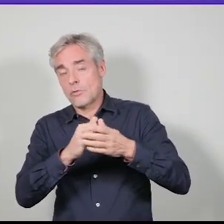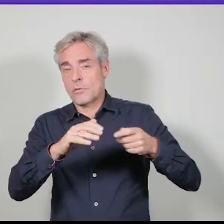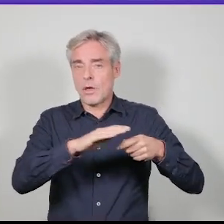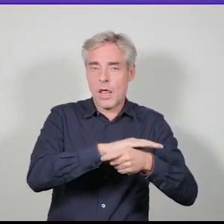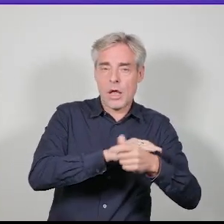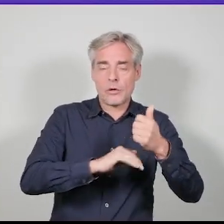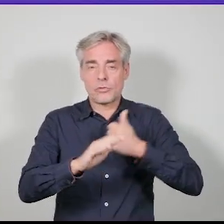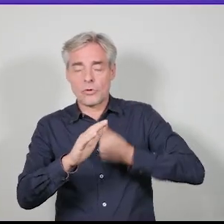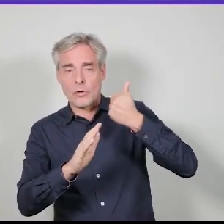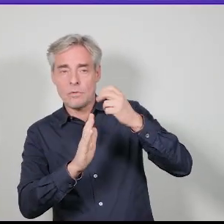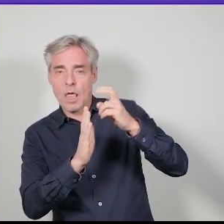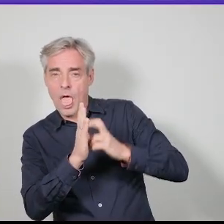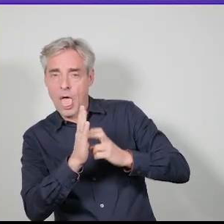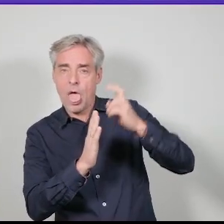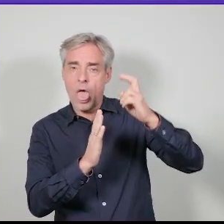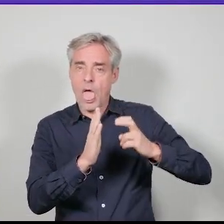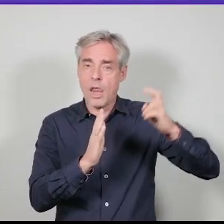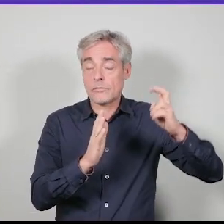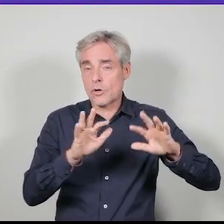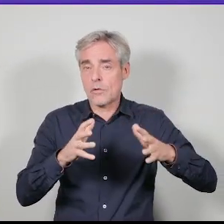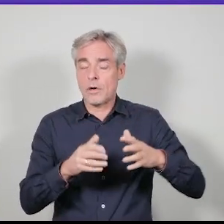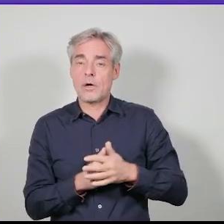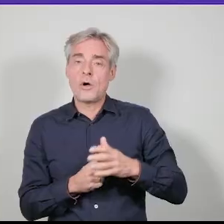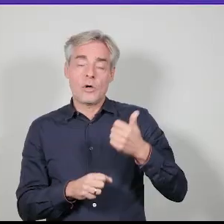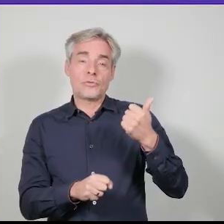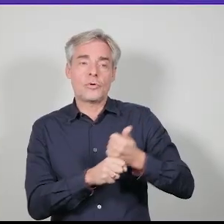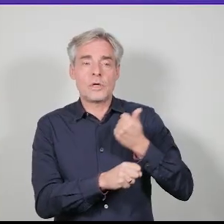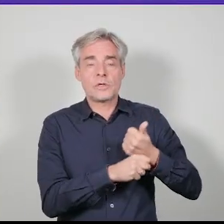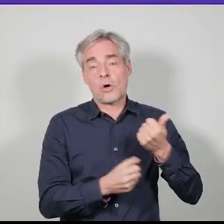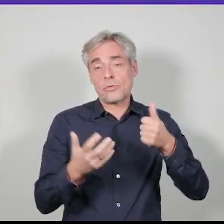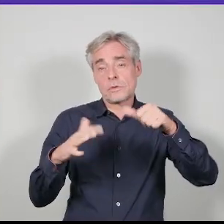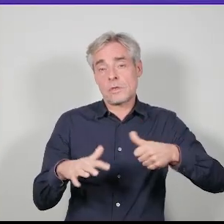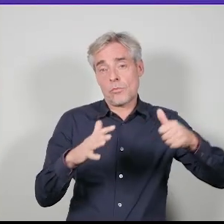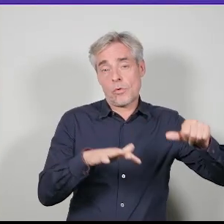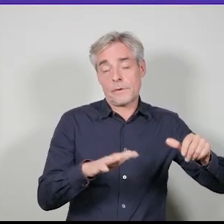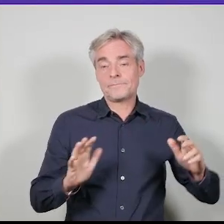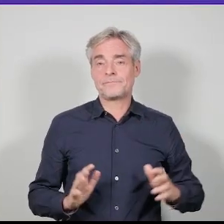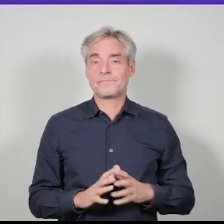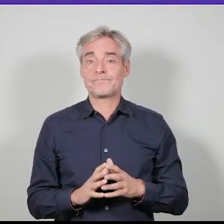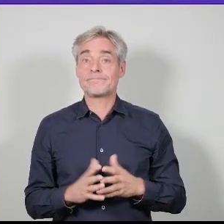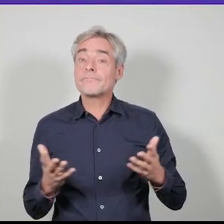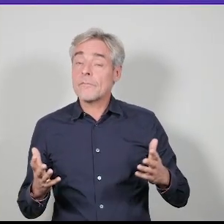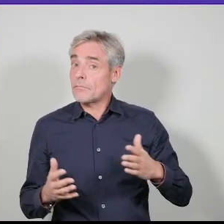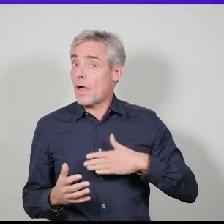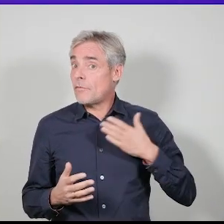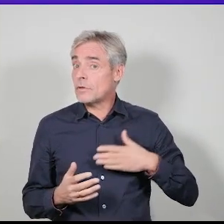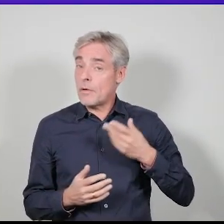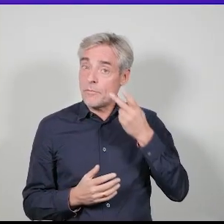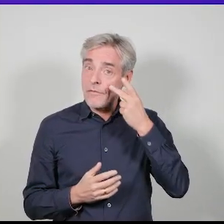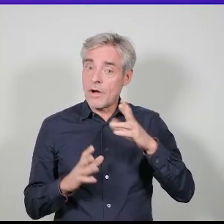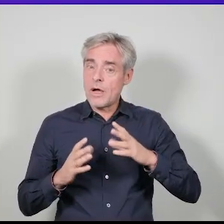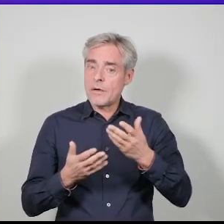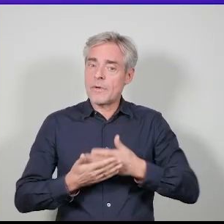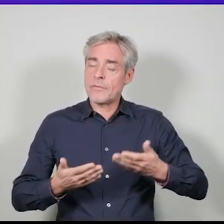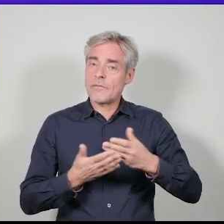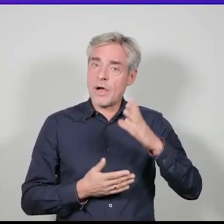perte d'autonomie plus exactement, toutes les années ou tous les 6 mois. Alors, ça permet de repérer les cas complexes,